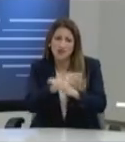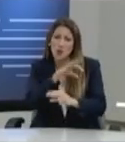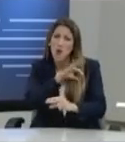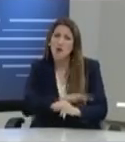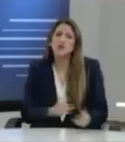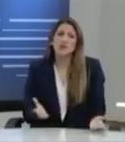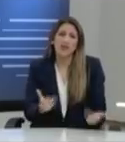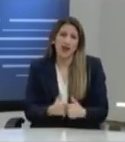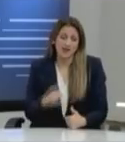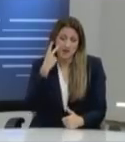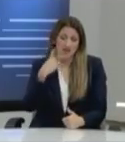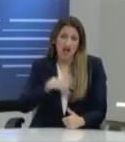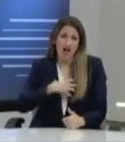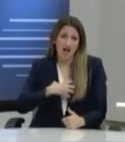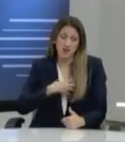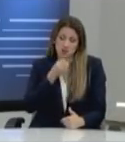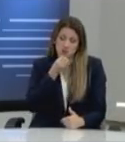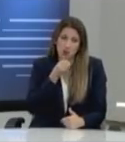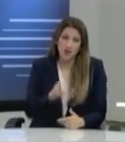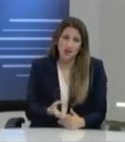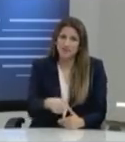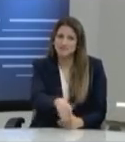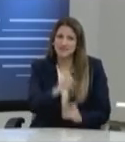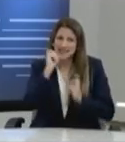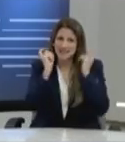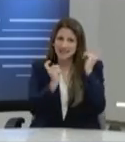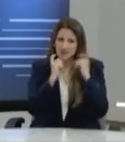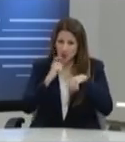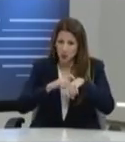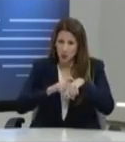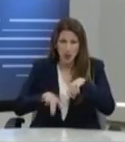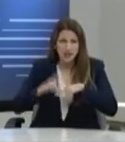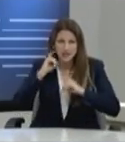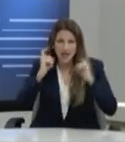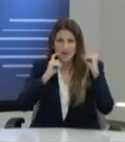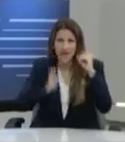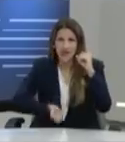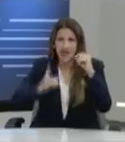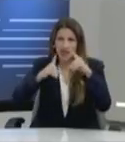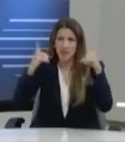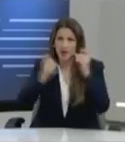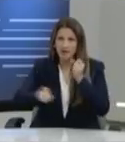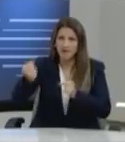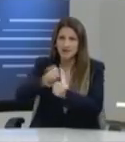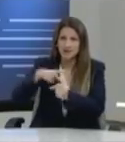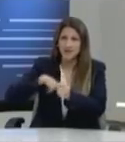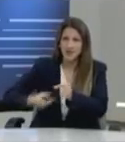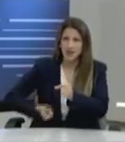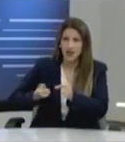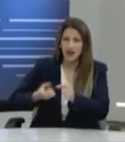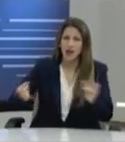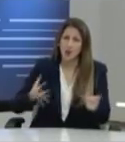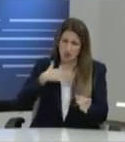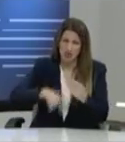είναι το άγχος αυτό το οποίο σας κυριαρχεί, για να σκεφτείτε από τώρα τι θα κάνει η Νέα Δημοκρατία στη βεβαιότητα